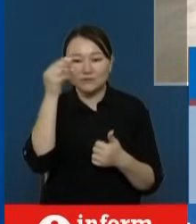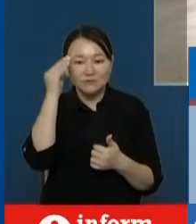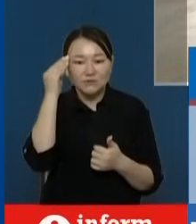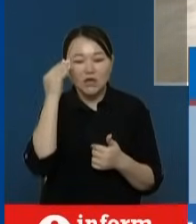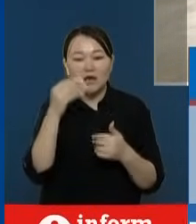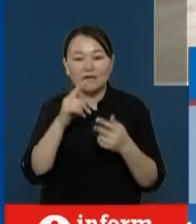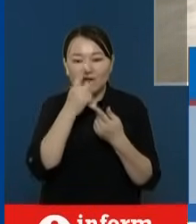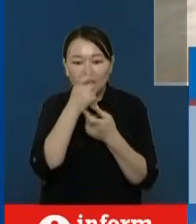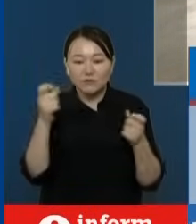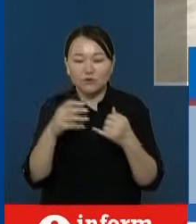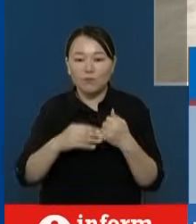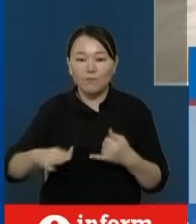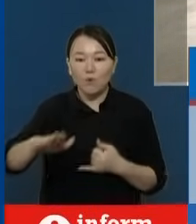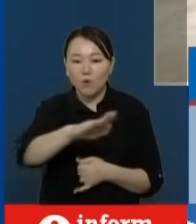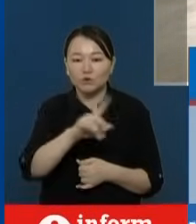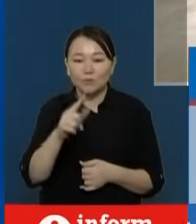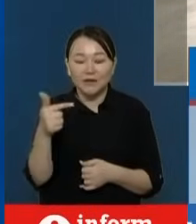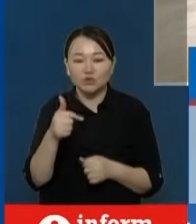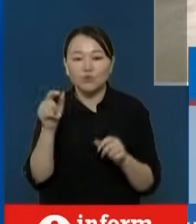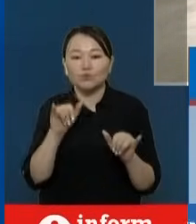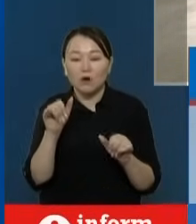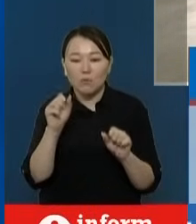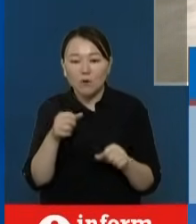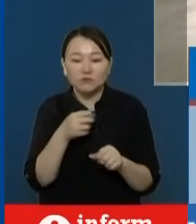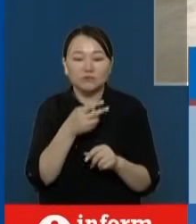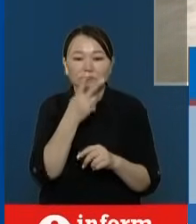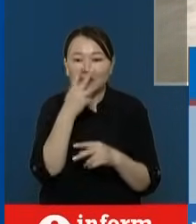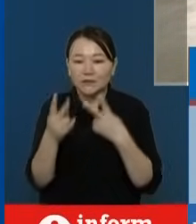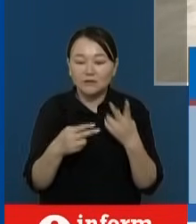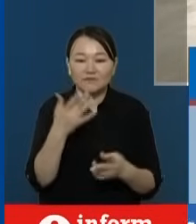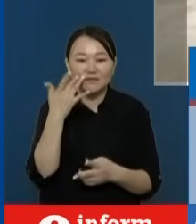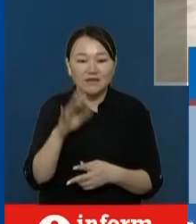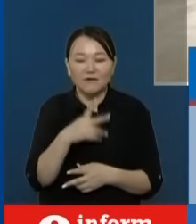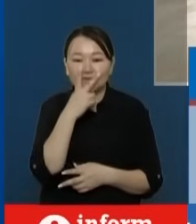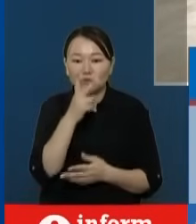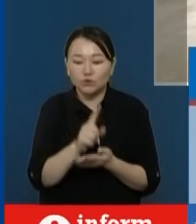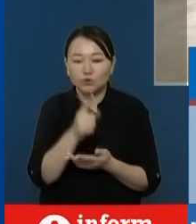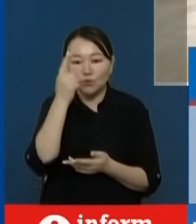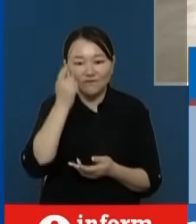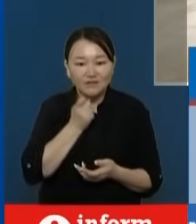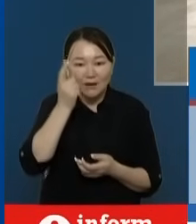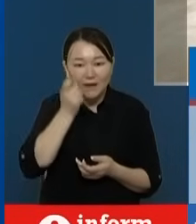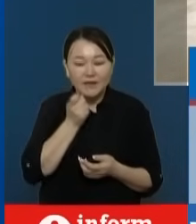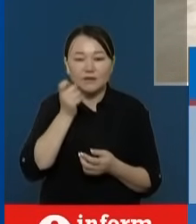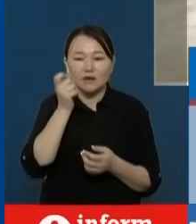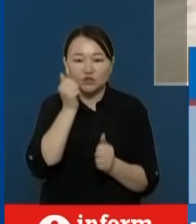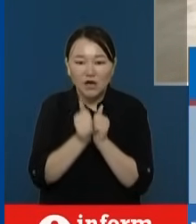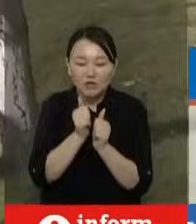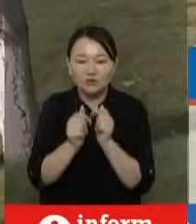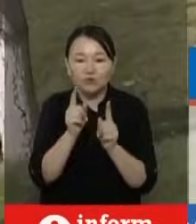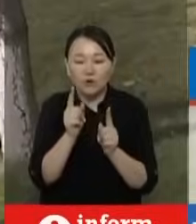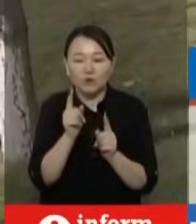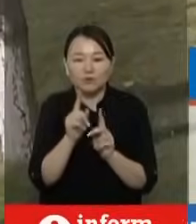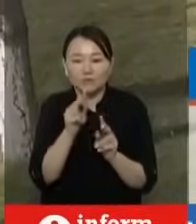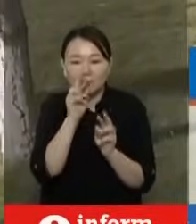поле, чтобы гражданин, куда бы он ни повернул голову, да, он всегда бы видел уведомление о том, что что-то может пойти не